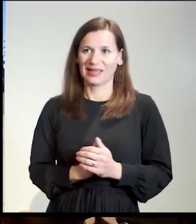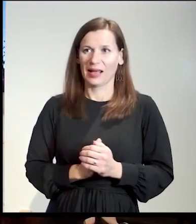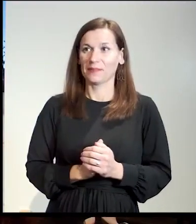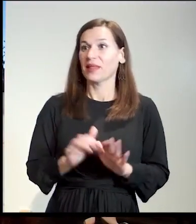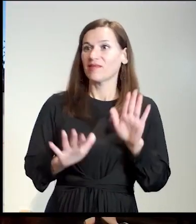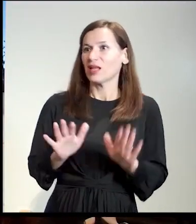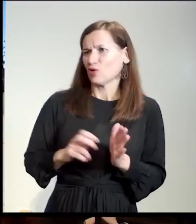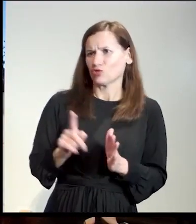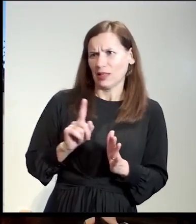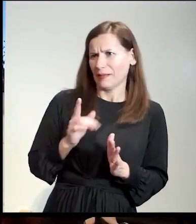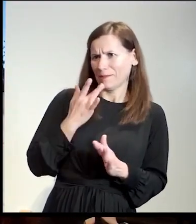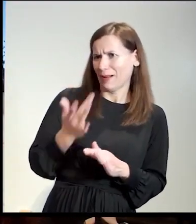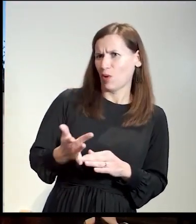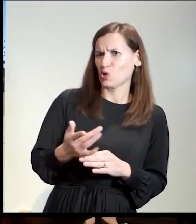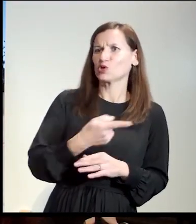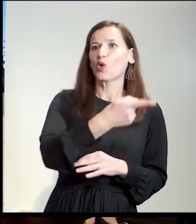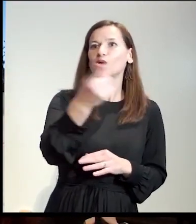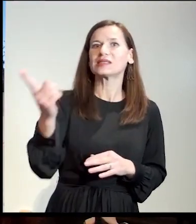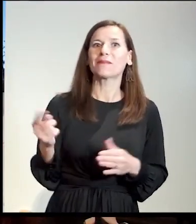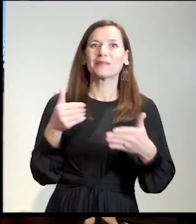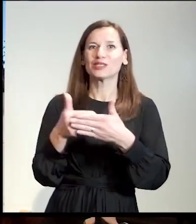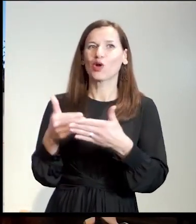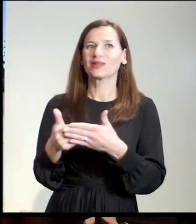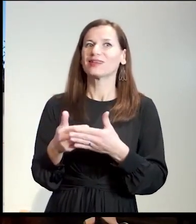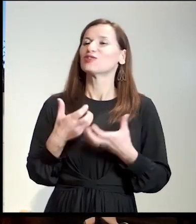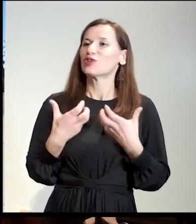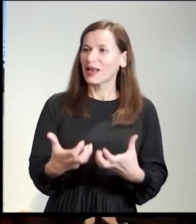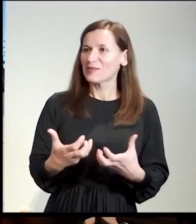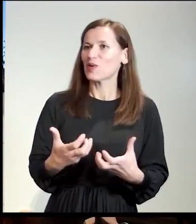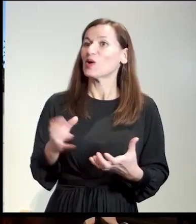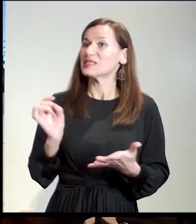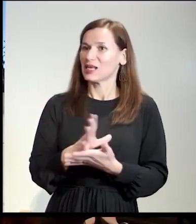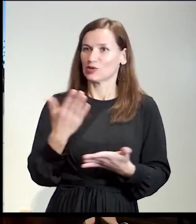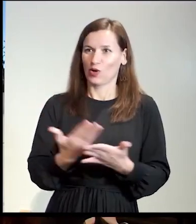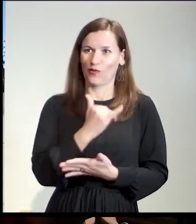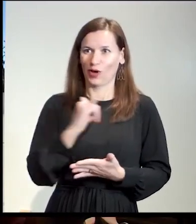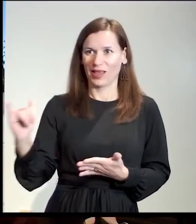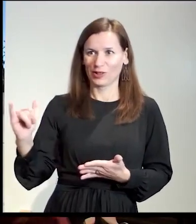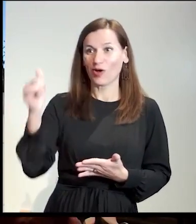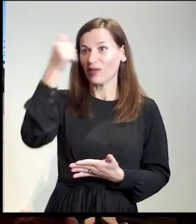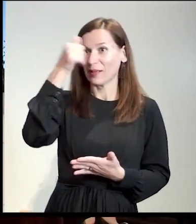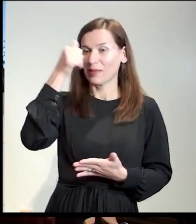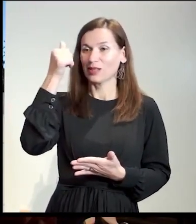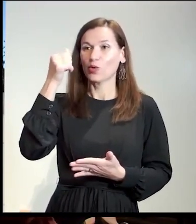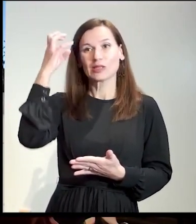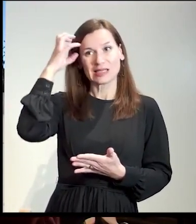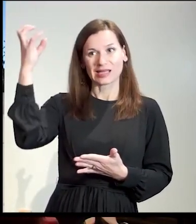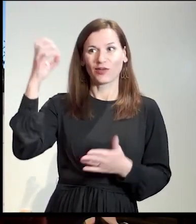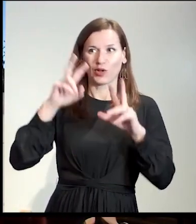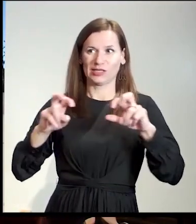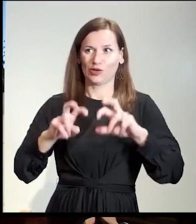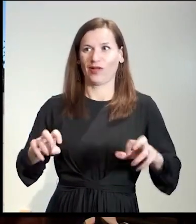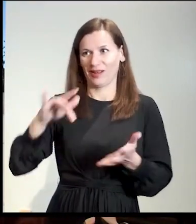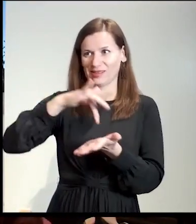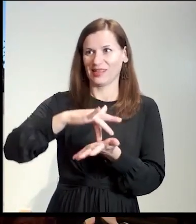ni prepozno, da vsem prisotnim zaželimo srečno novo leto v imenu Znanstveno-raziskovalnega